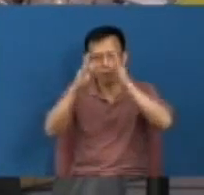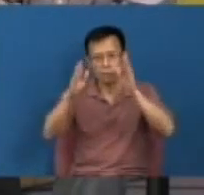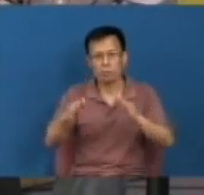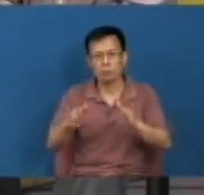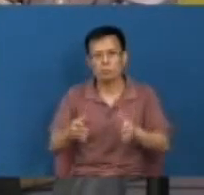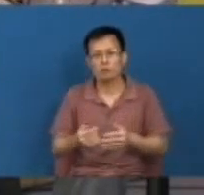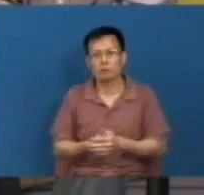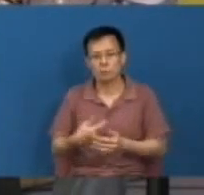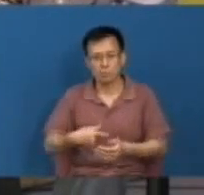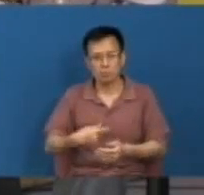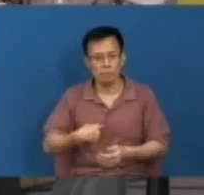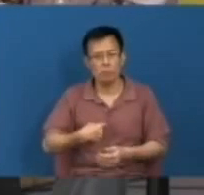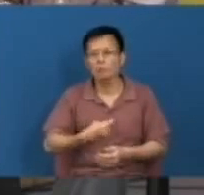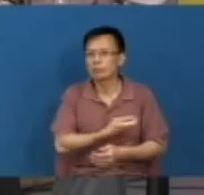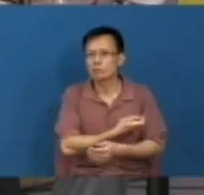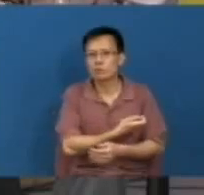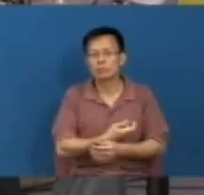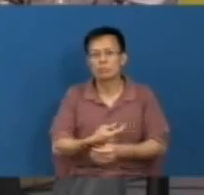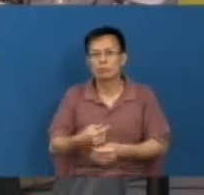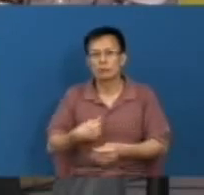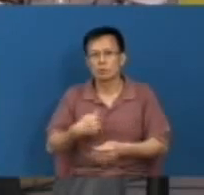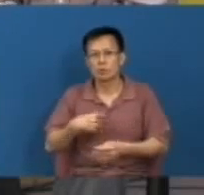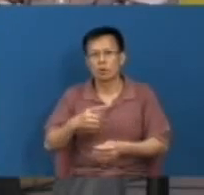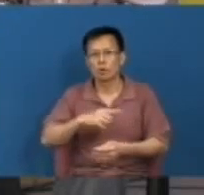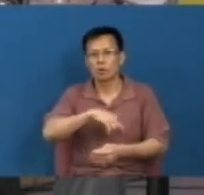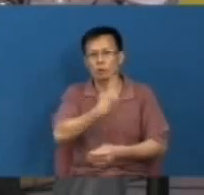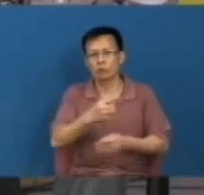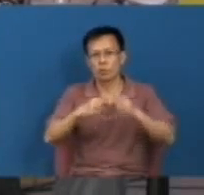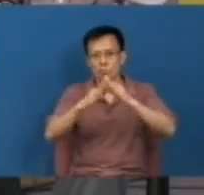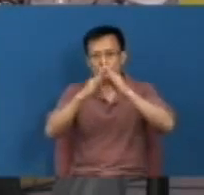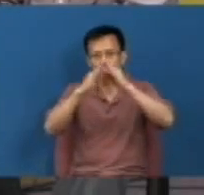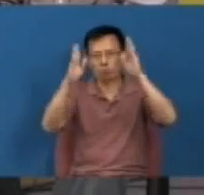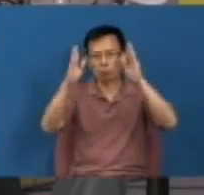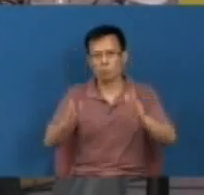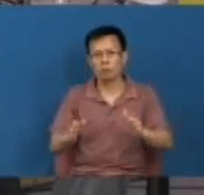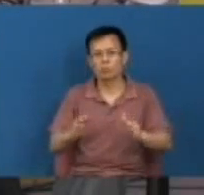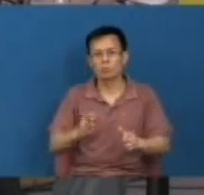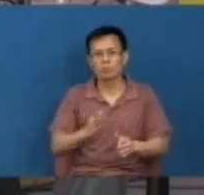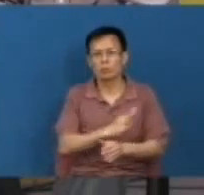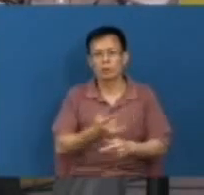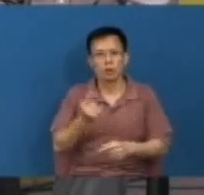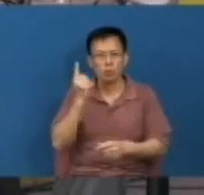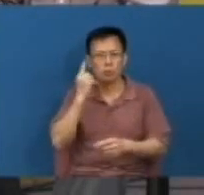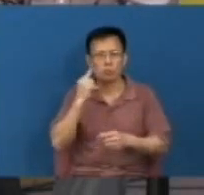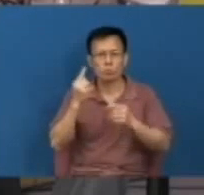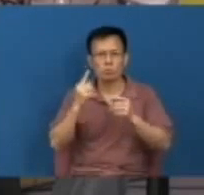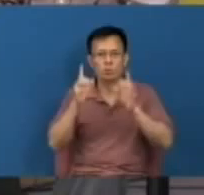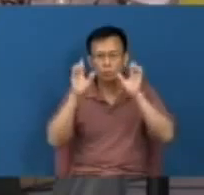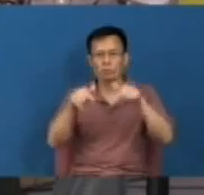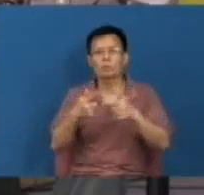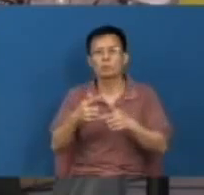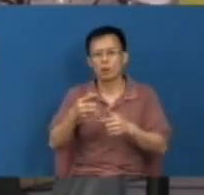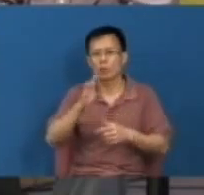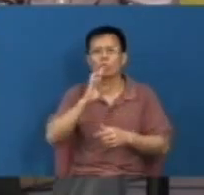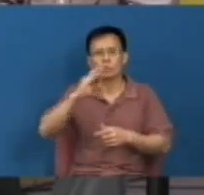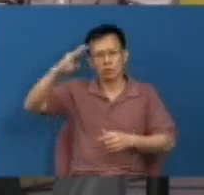我側邊嘅。咁但係我嗰間咧就係獨立大單邊嚟嘅。係咁，其實我首先我都想回應翻咧，頭先你講啊，似乎警